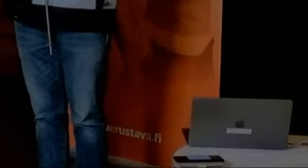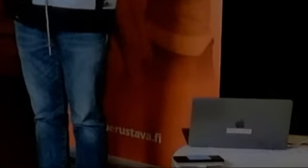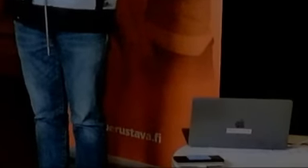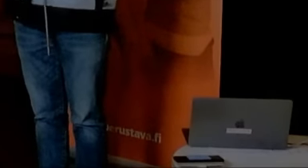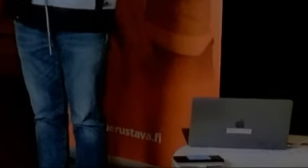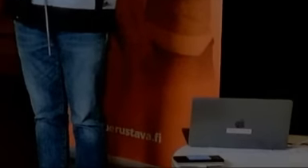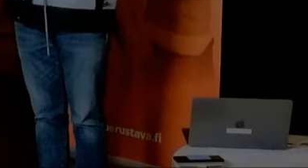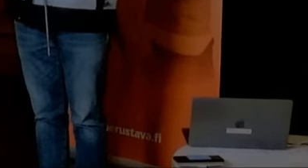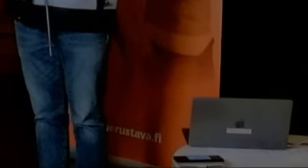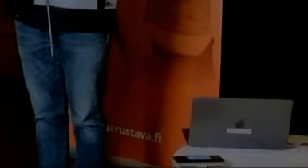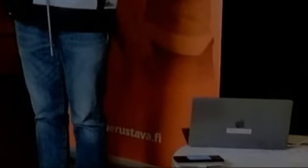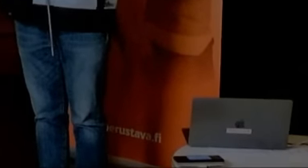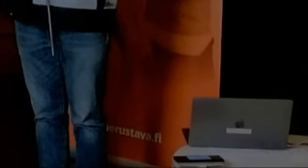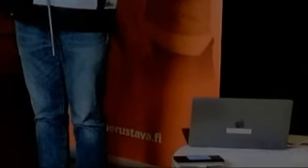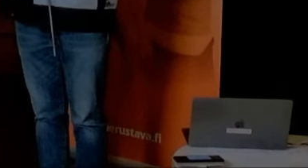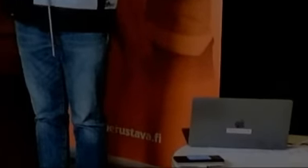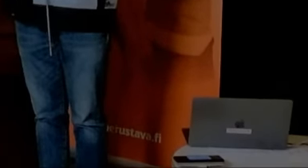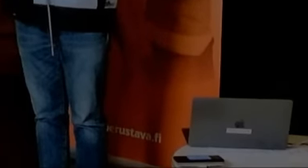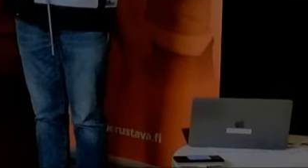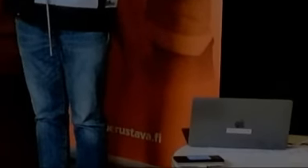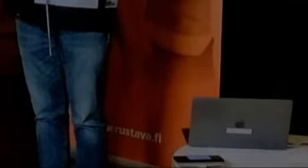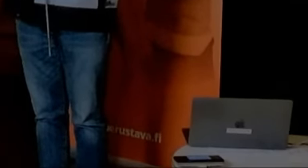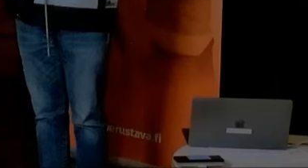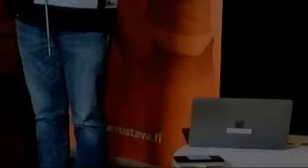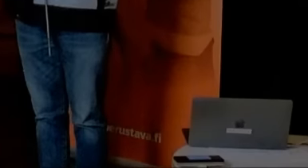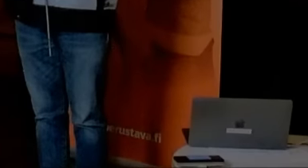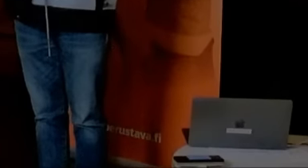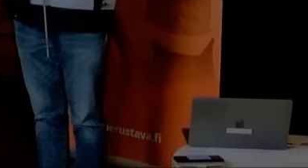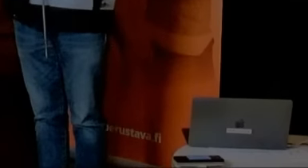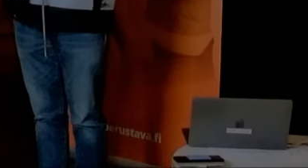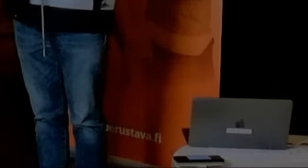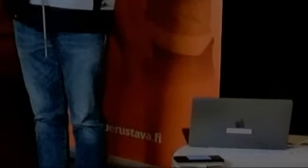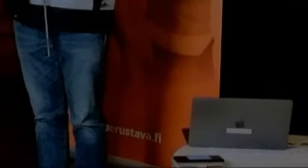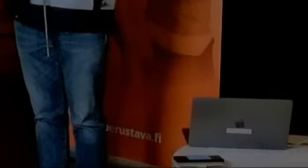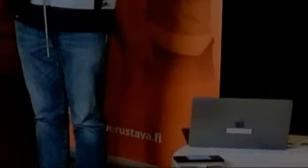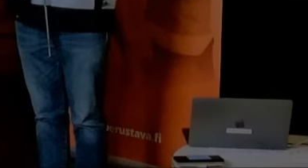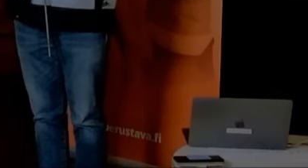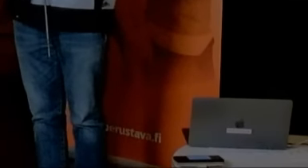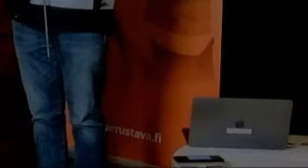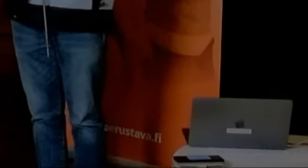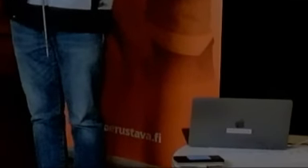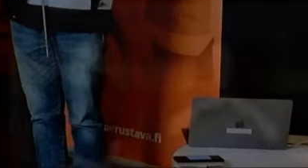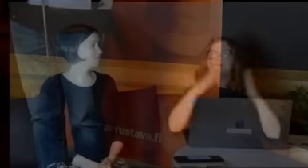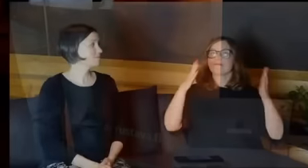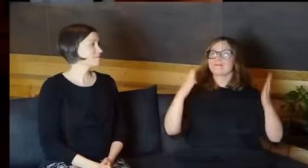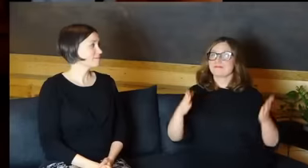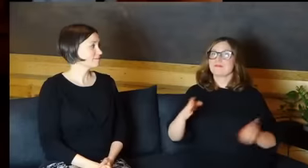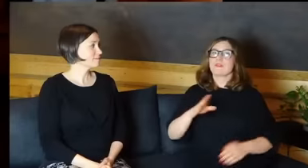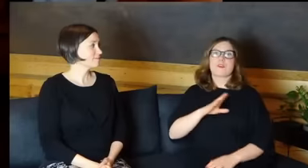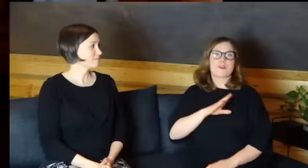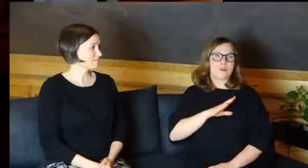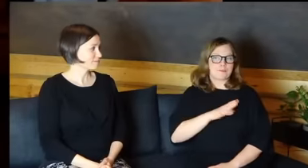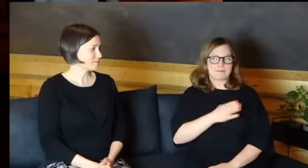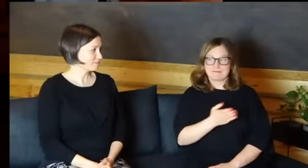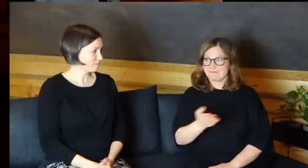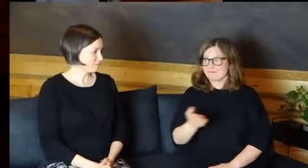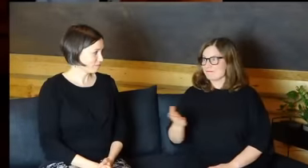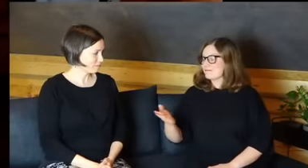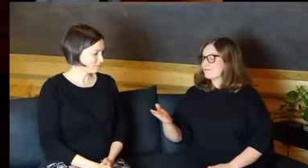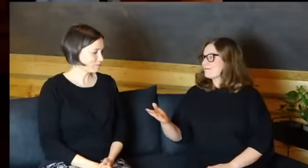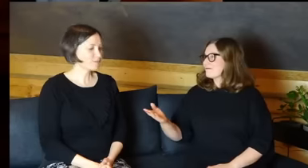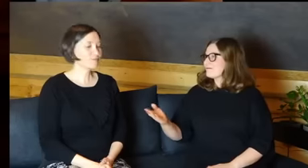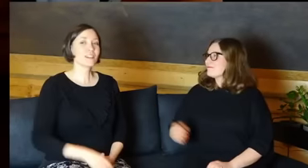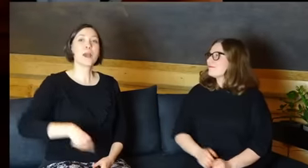isännille että emännille, jokaiselle kuin talossa on.